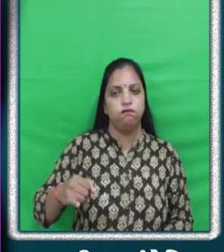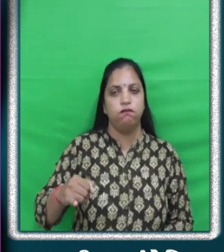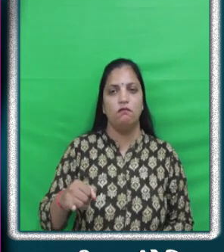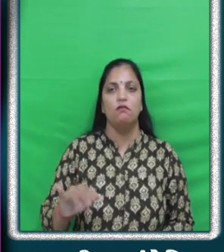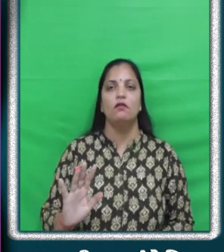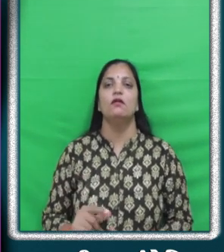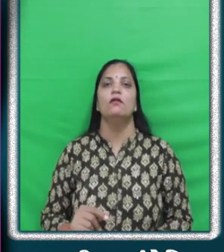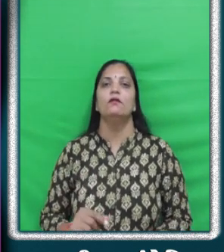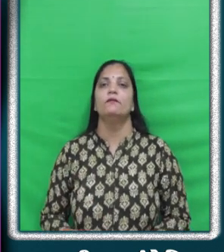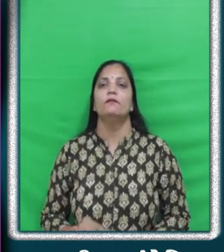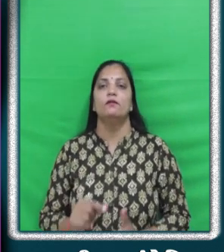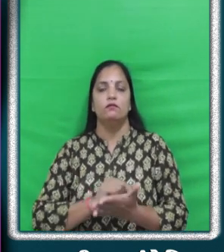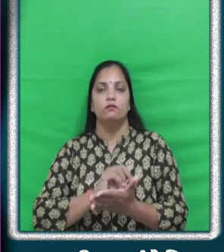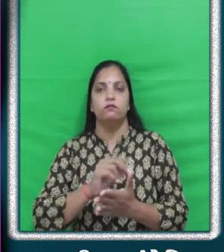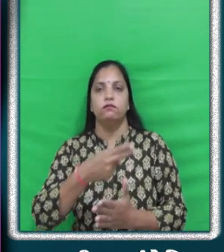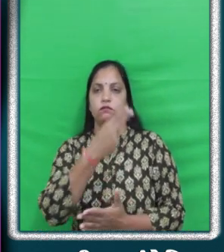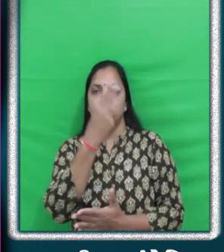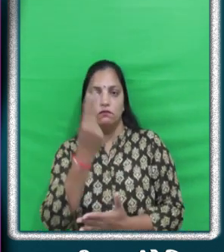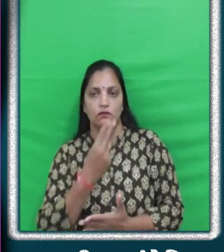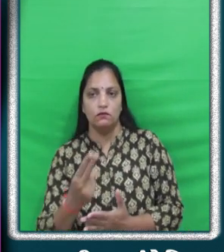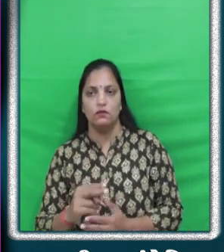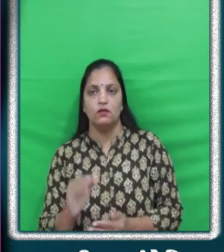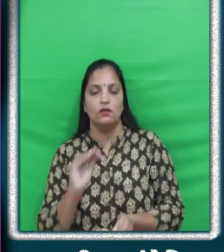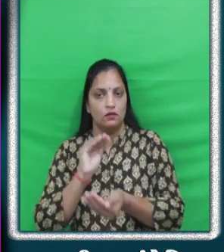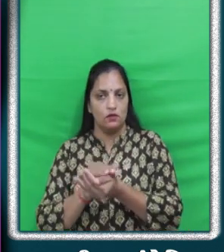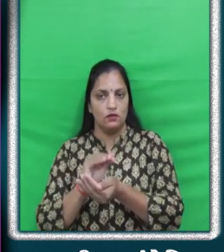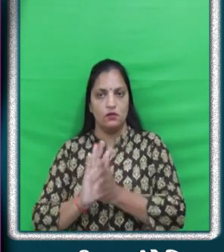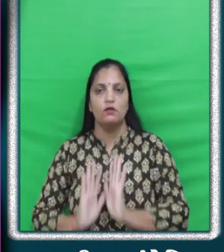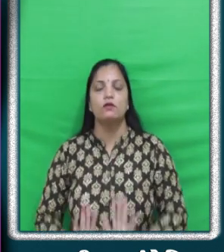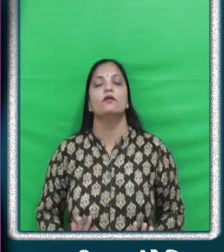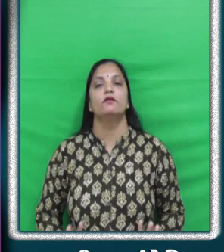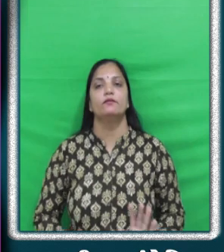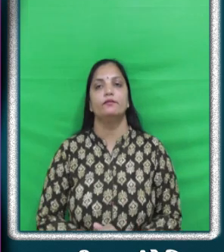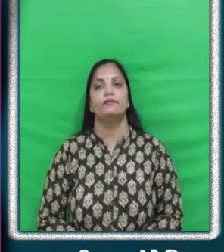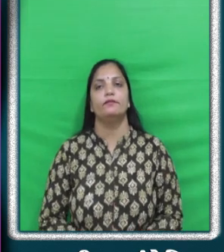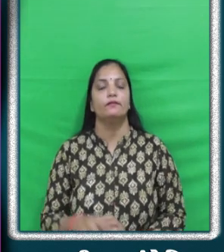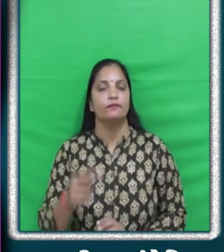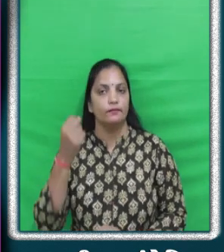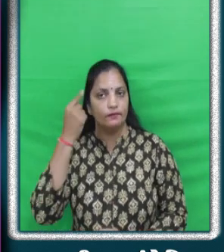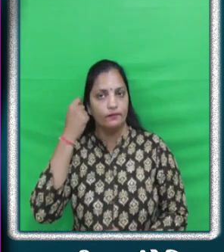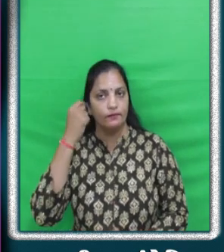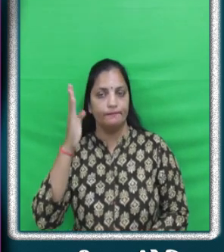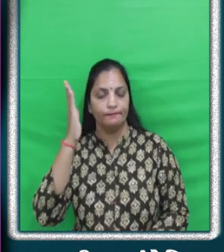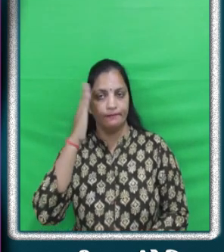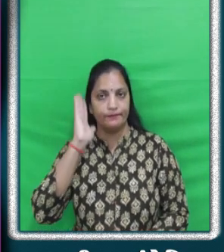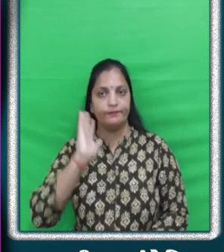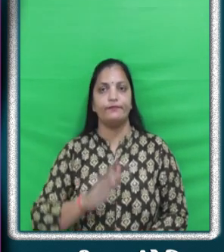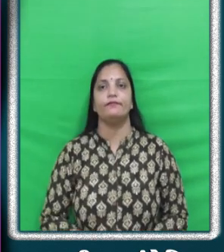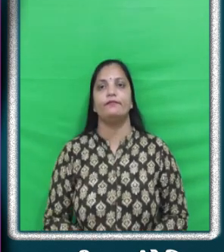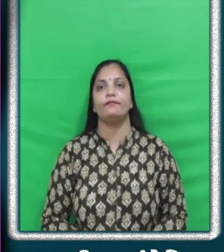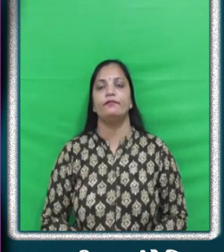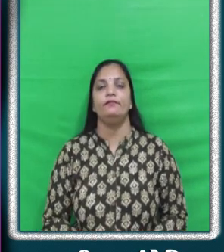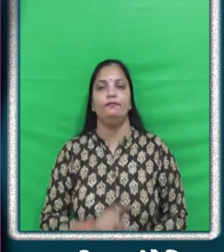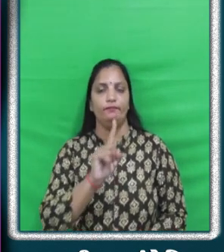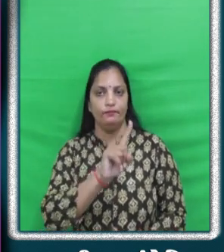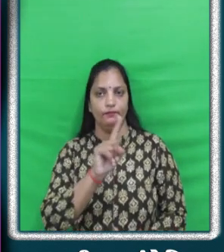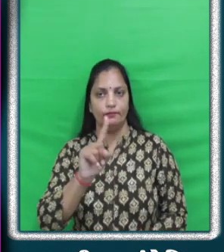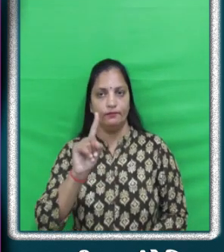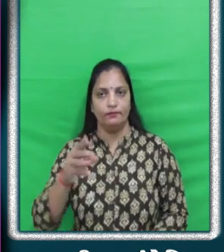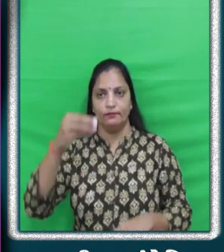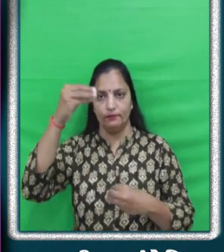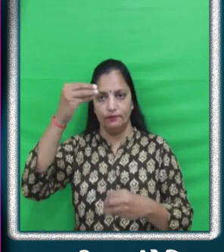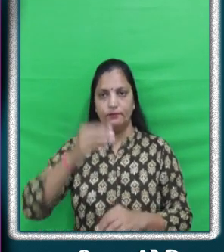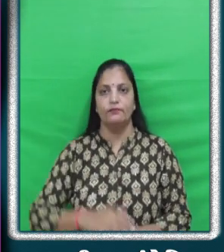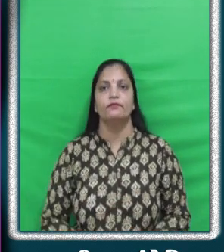તે તમારે ખોલીને તમારી સાથે રાખવાની છે જેથી તમે પાઠ્યપુસ્તકની અંદર પણ સમજી શકો. પેજ નંબર 111